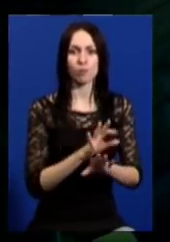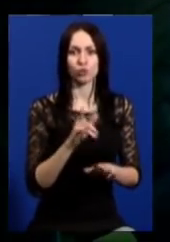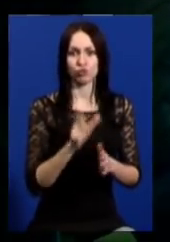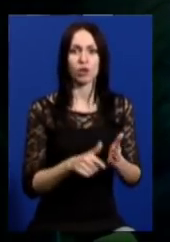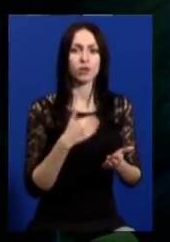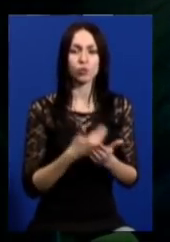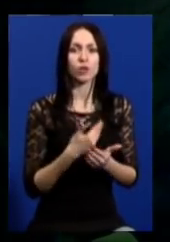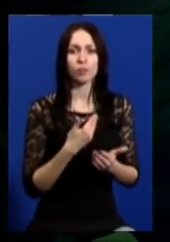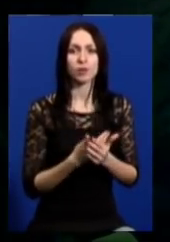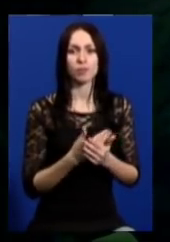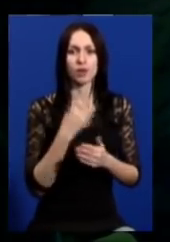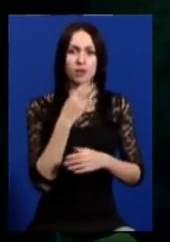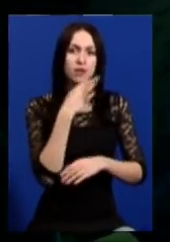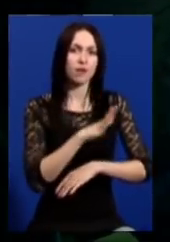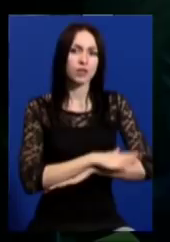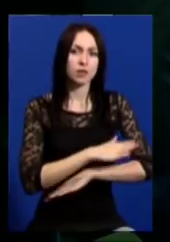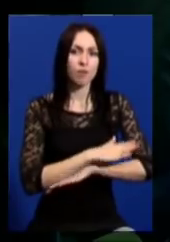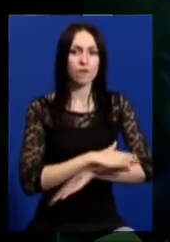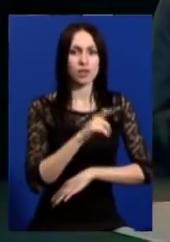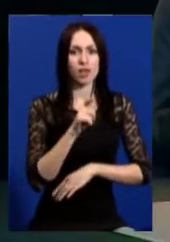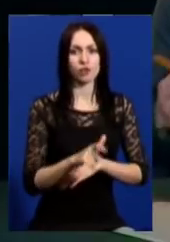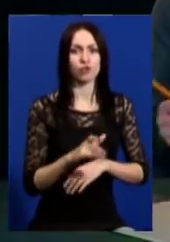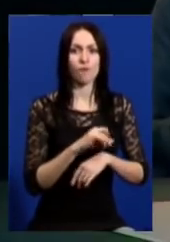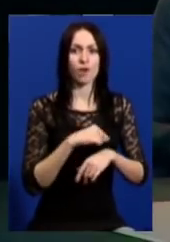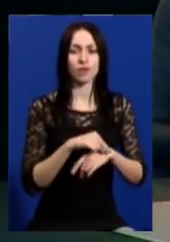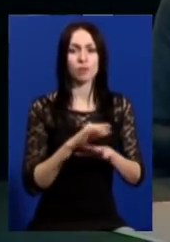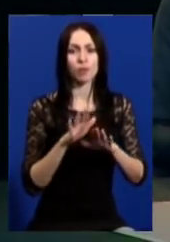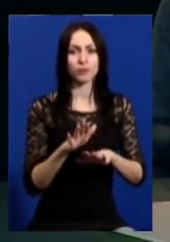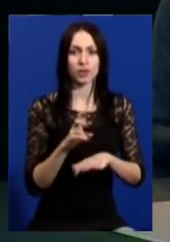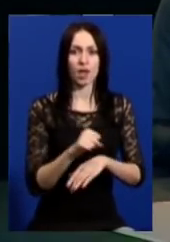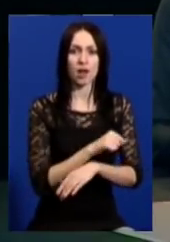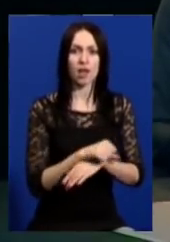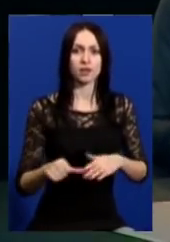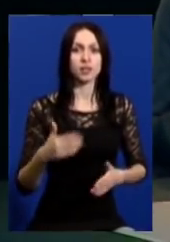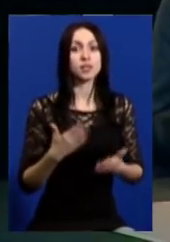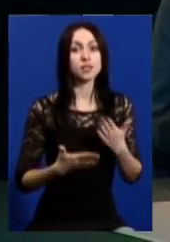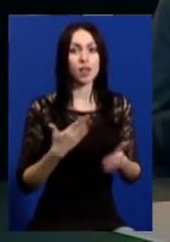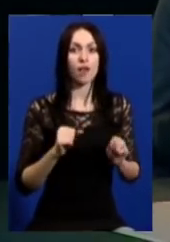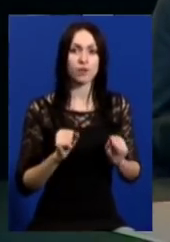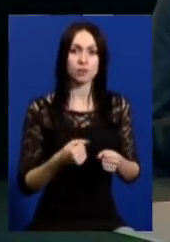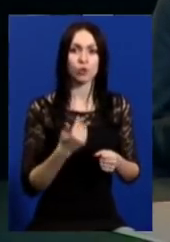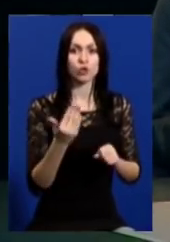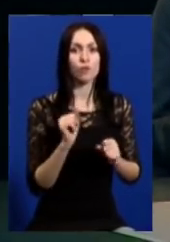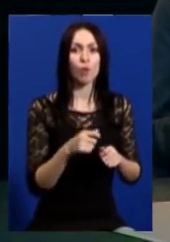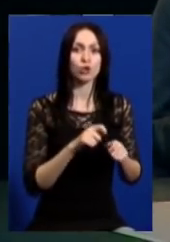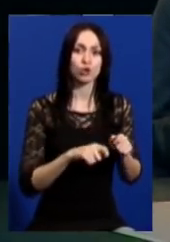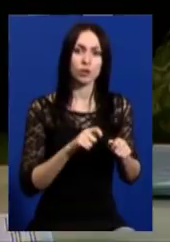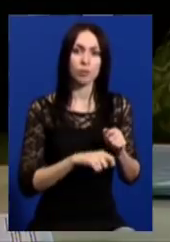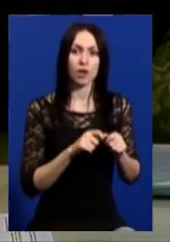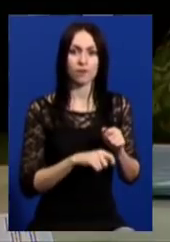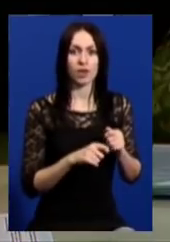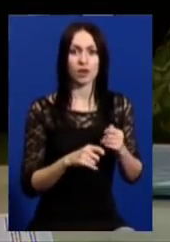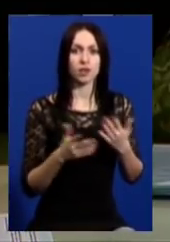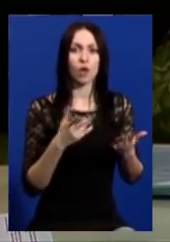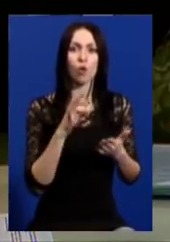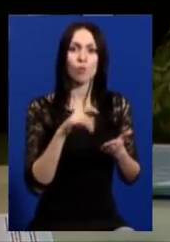наприклад, поведінка його під час перебування на кордоні, чи, можливо, ви можете перевірити, які